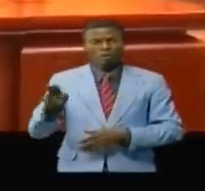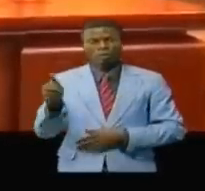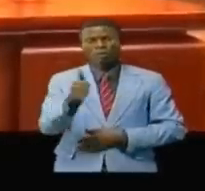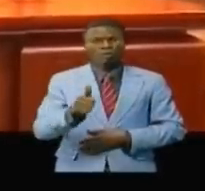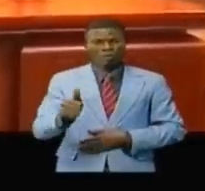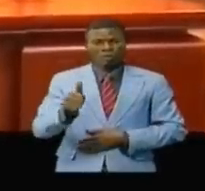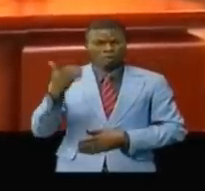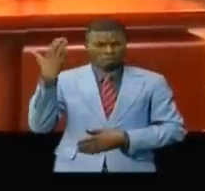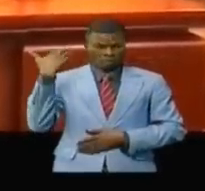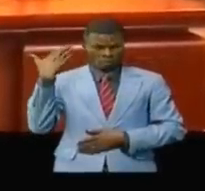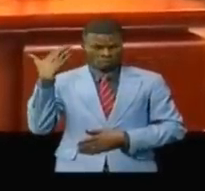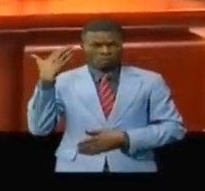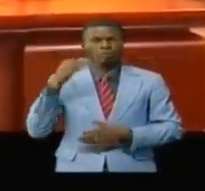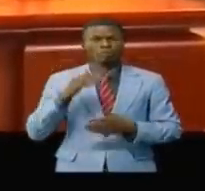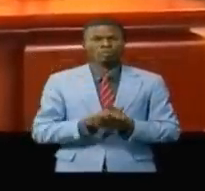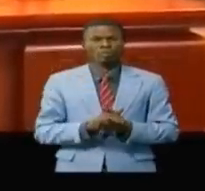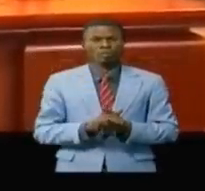2021.